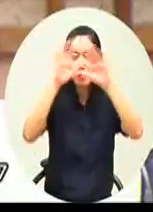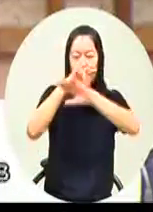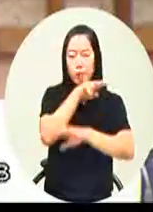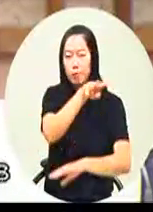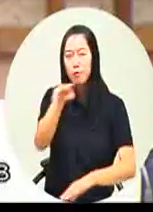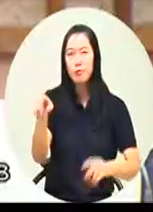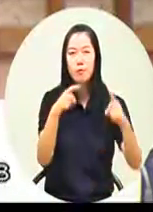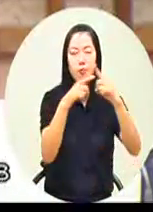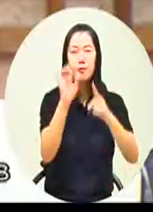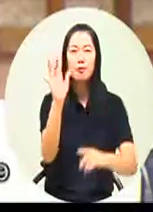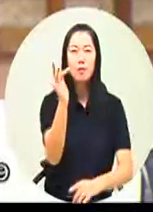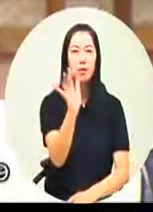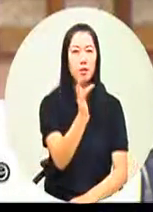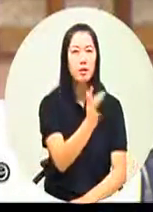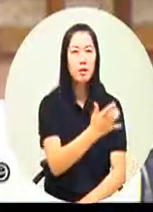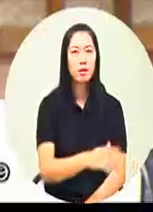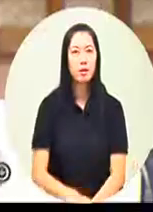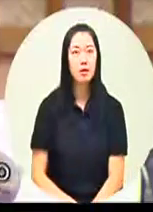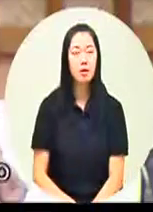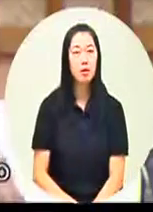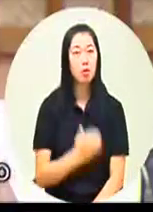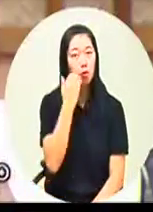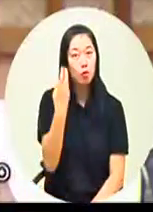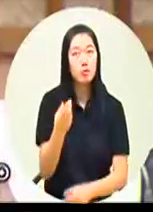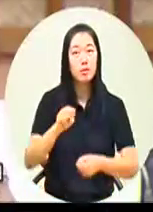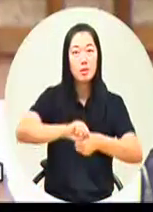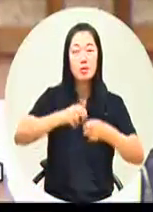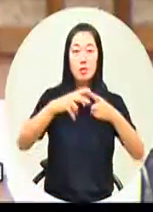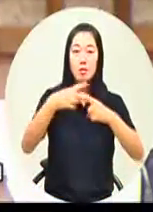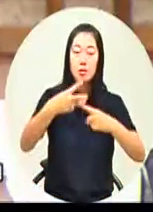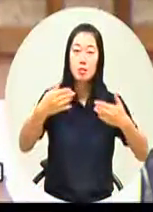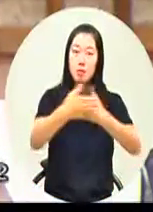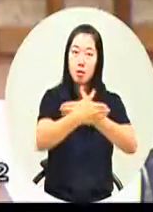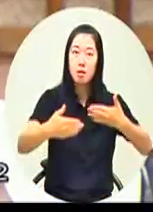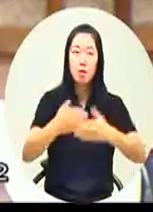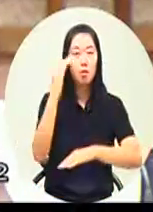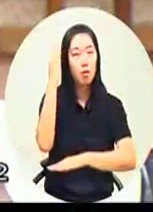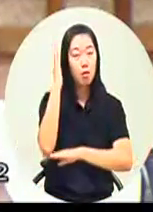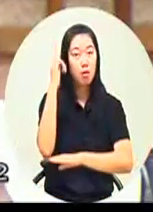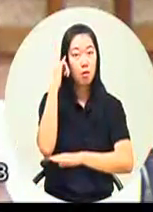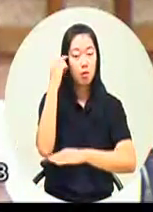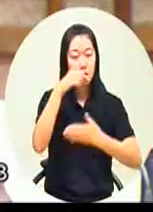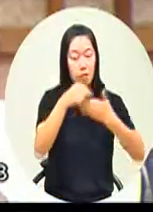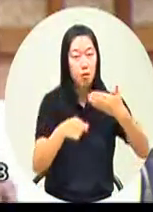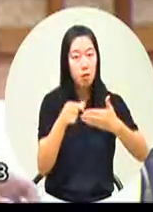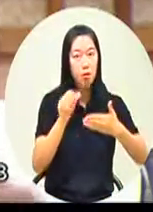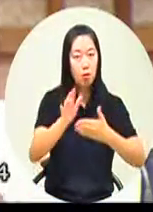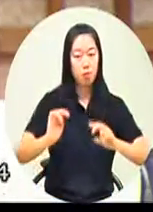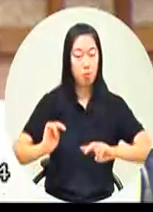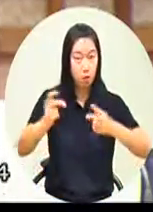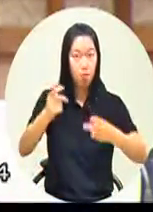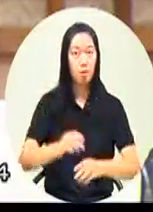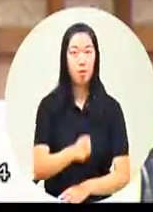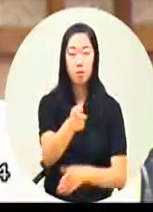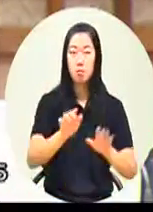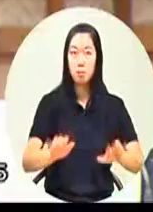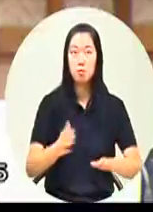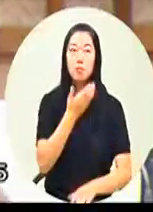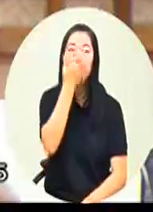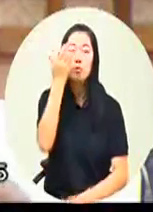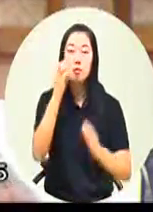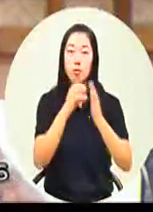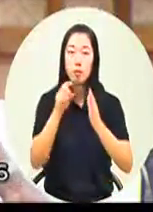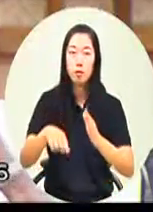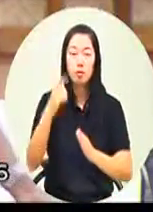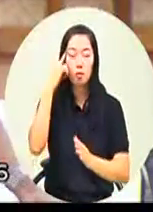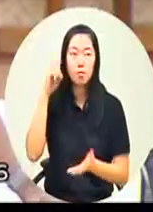如果再加上小三通的啊这个政策有改变，那观光局你们现在推出的政策又刚好